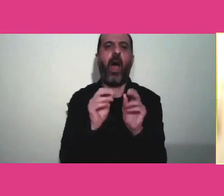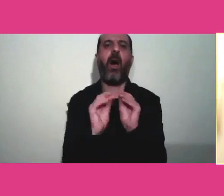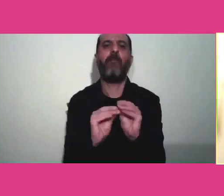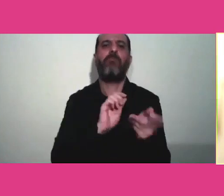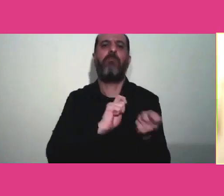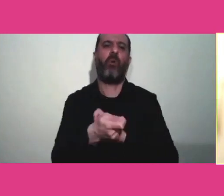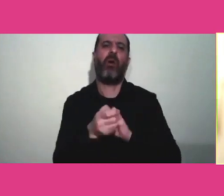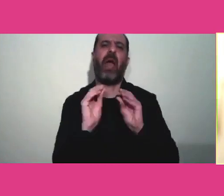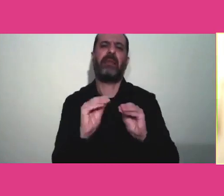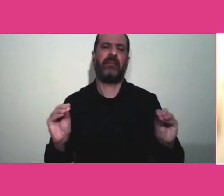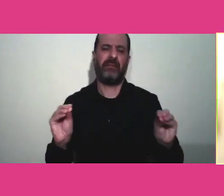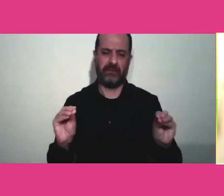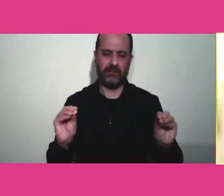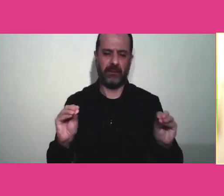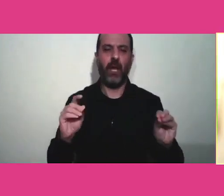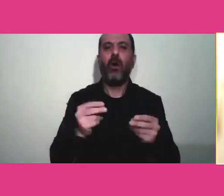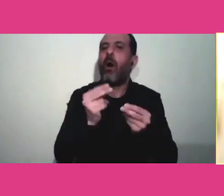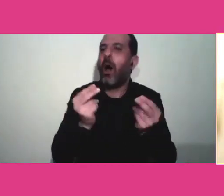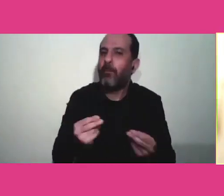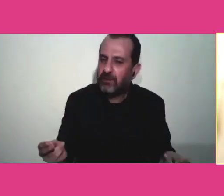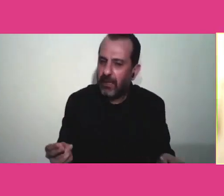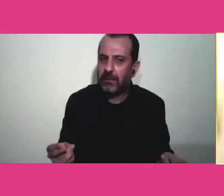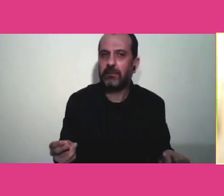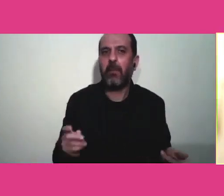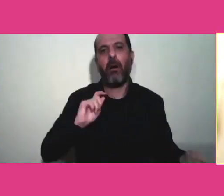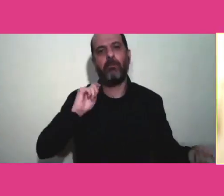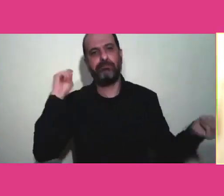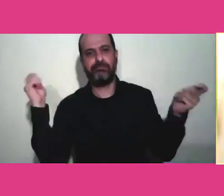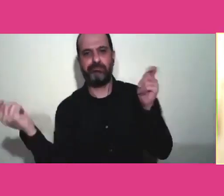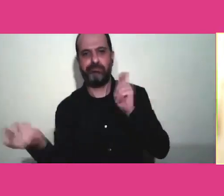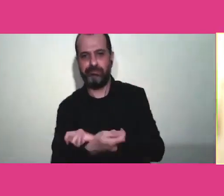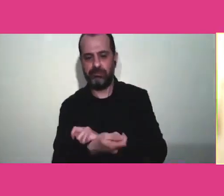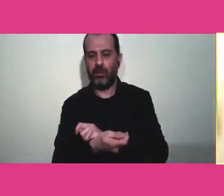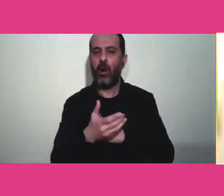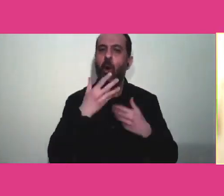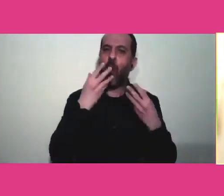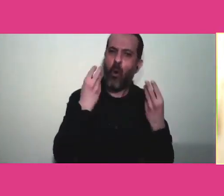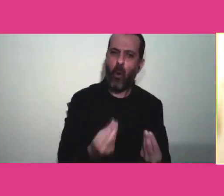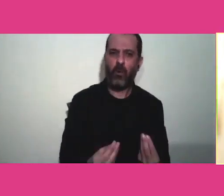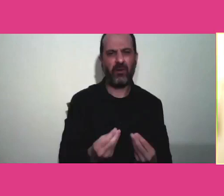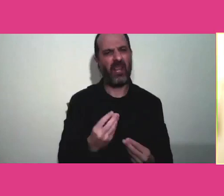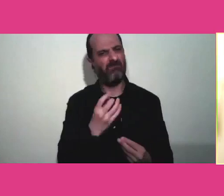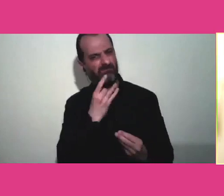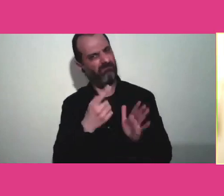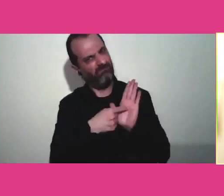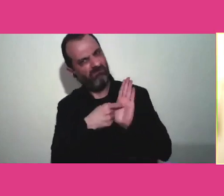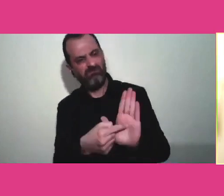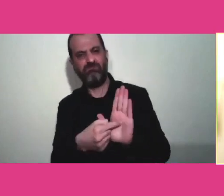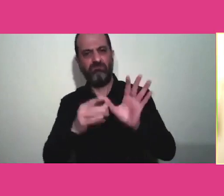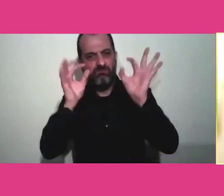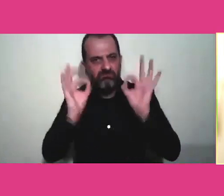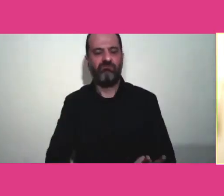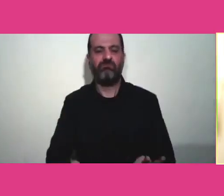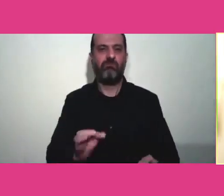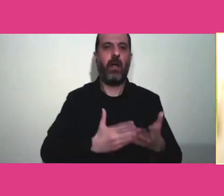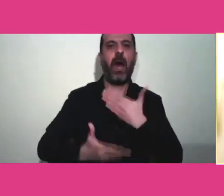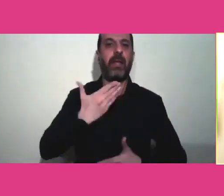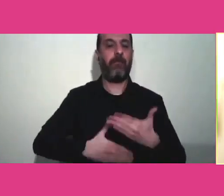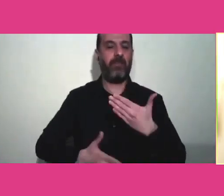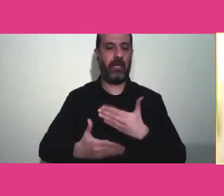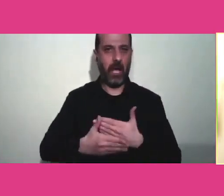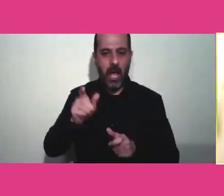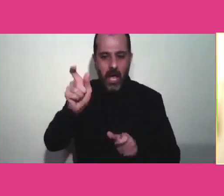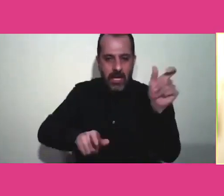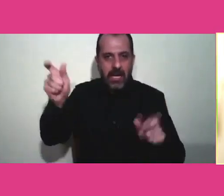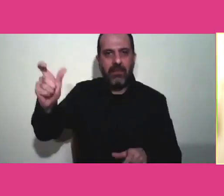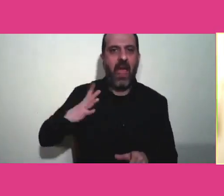να είναι μια πολύ όμορφη και ομοί ταινία για την αναπηρία, που δείχνει πώς οι ίδιοι άνθρωποι